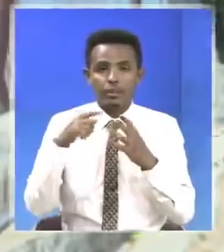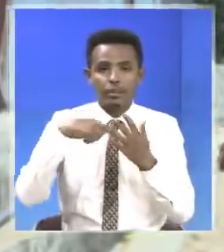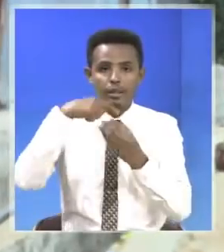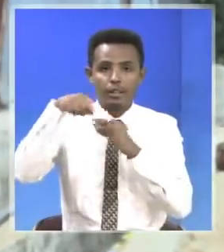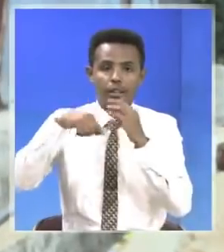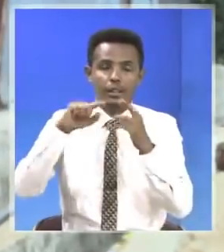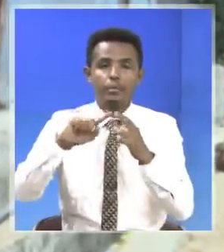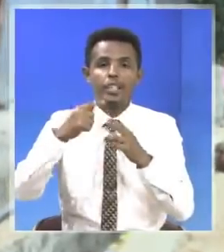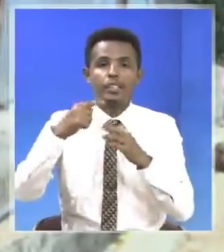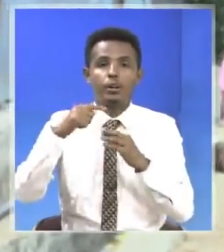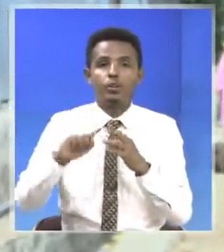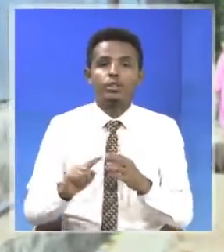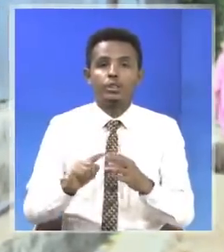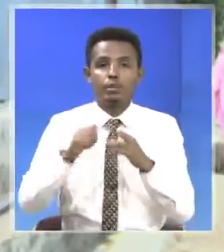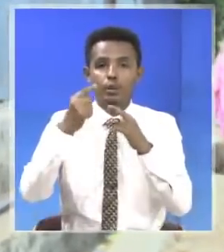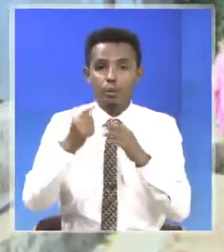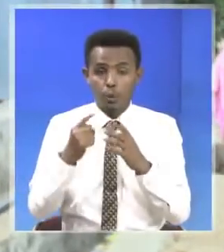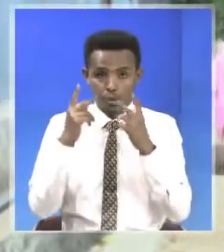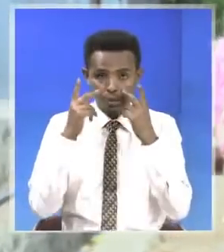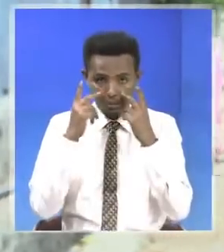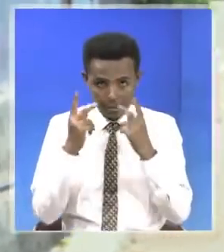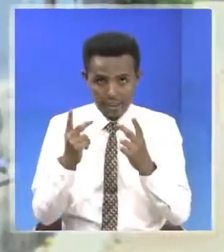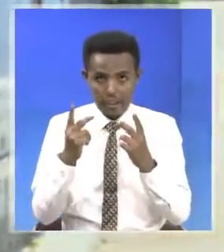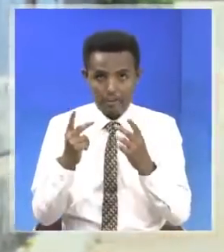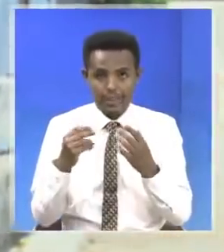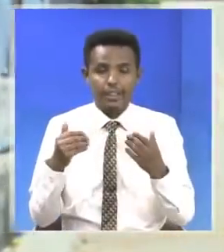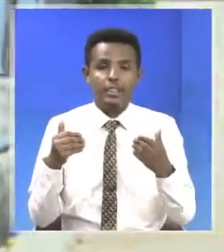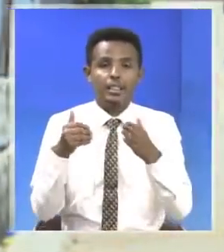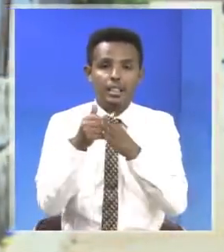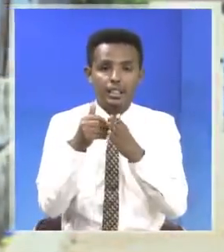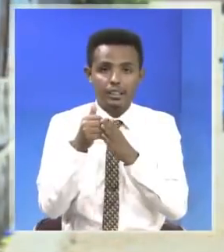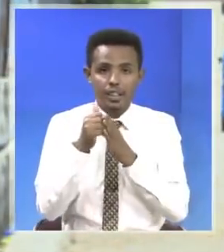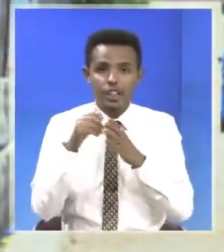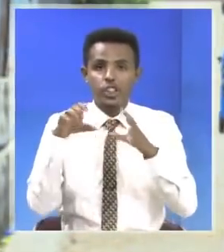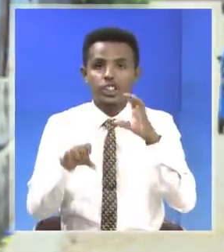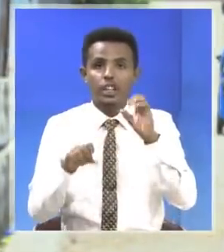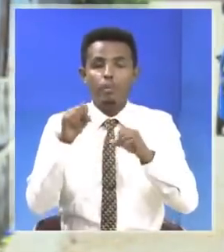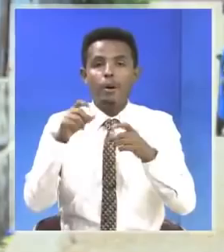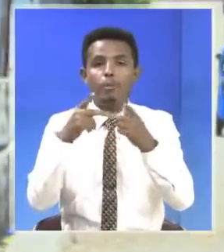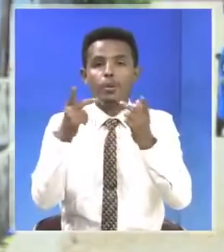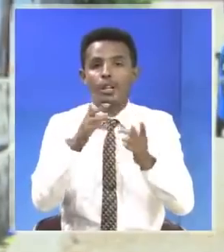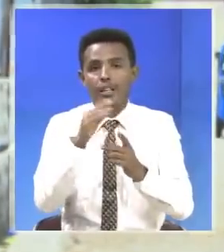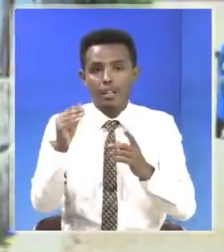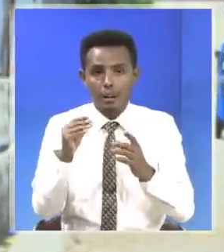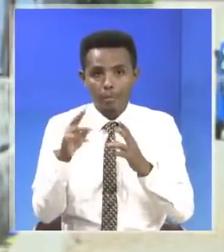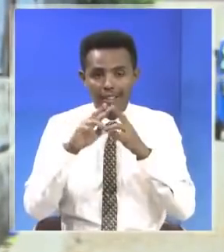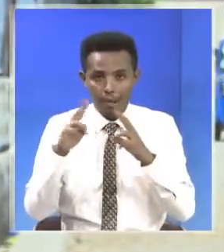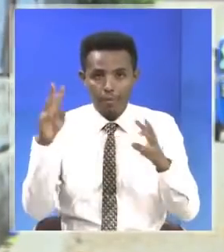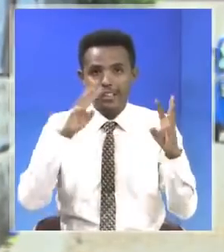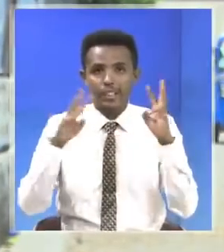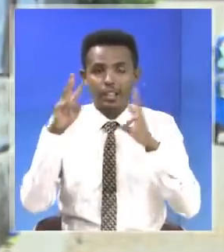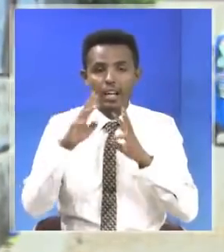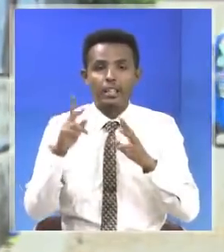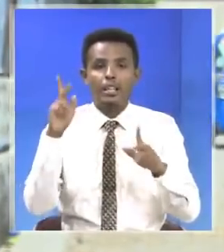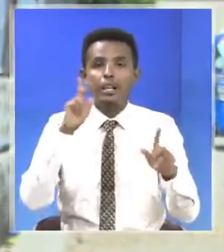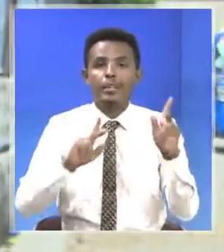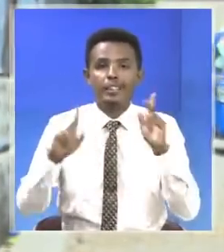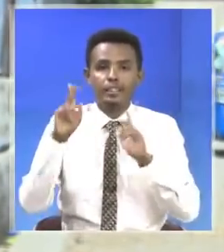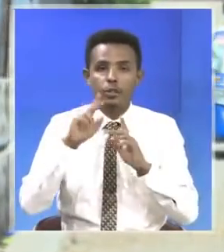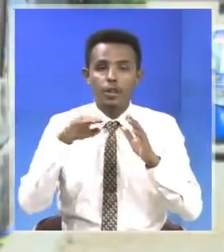ጀምሮ ታች ያው የሚታዩበት ቦታ ድረስ ጭቃማ ቦታ እና በጣም አስቸጋሪ ለህብረተሰቡ መውጫ